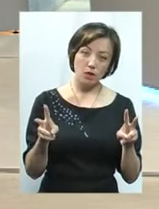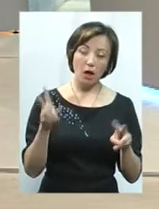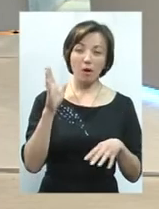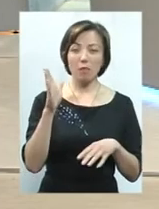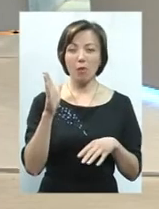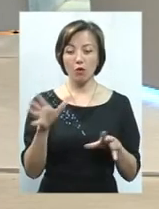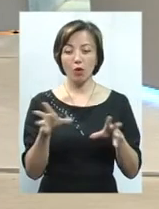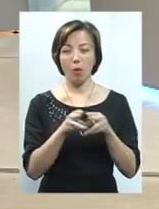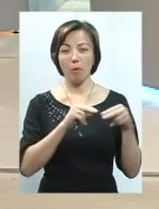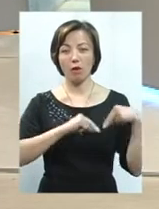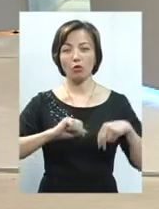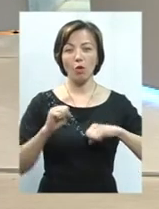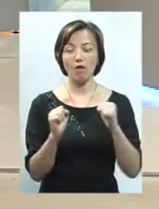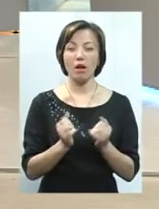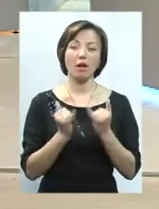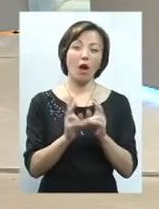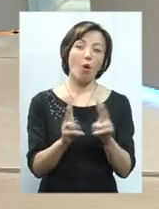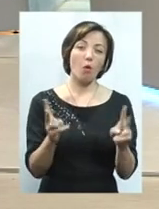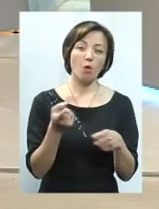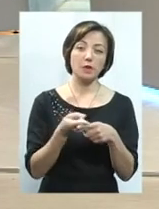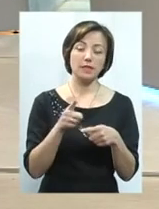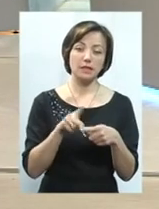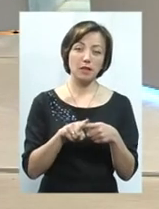майбутній компаньйон і товариш, для когось це